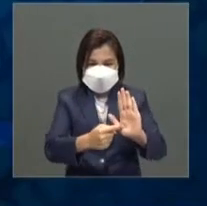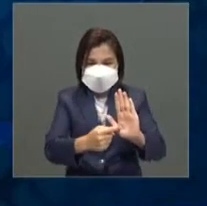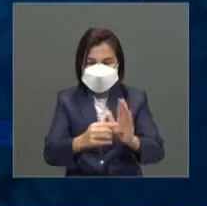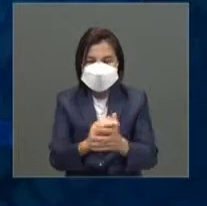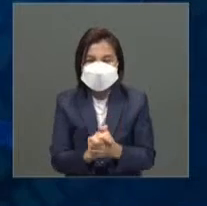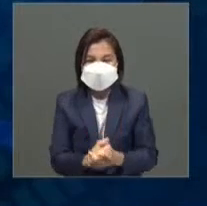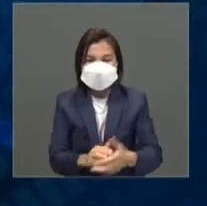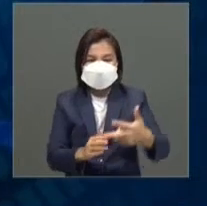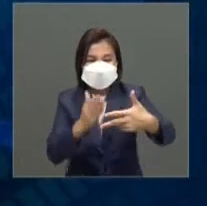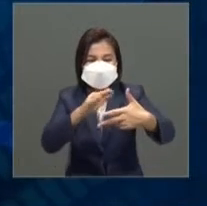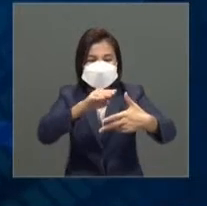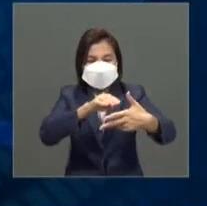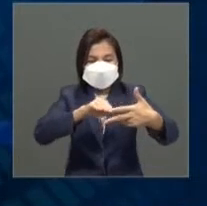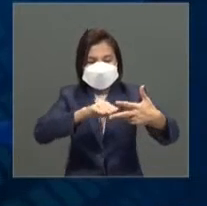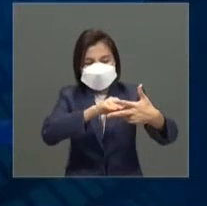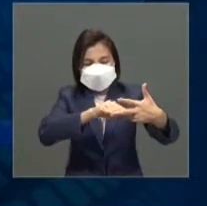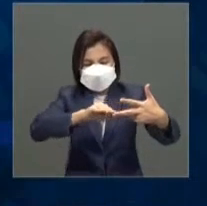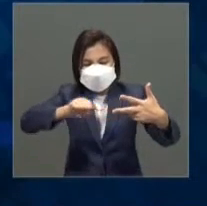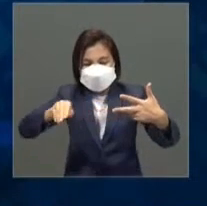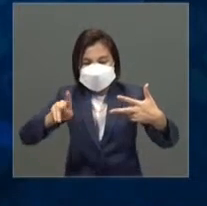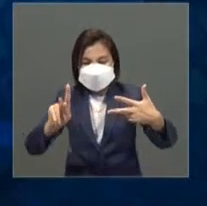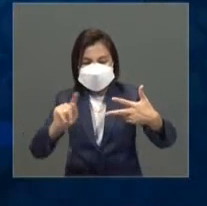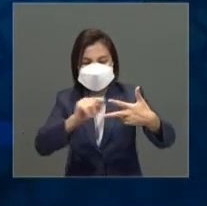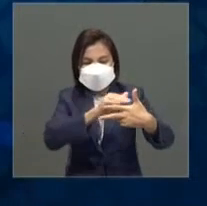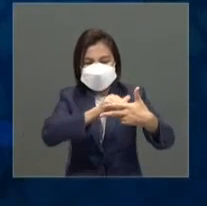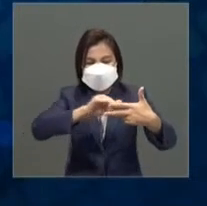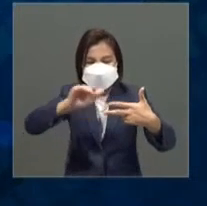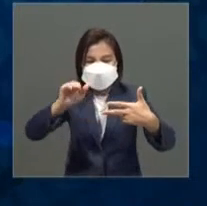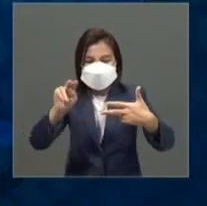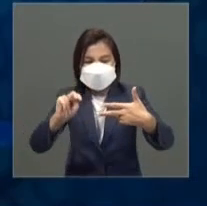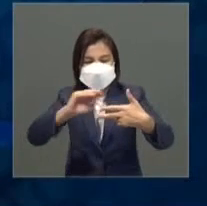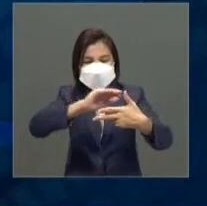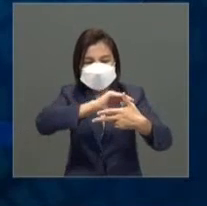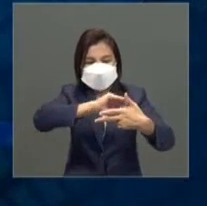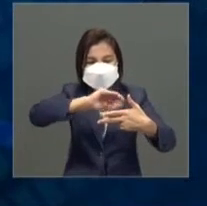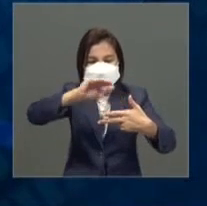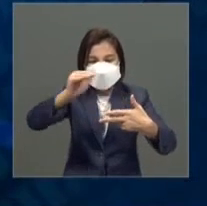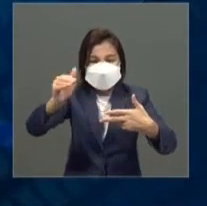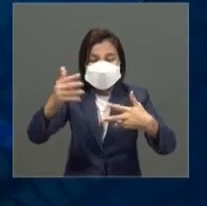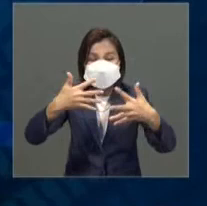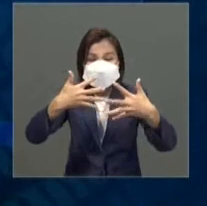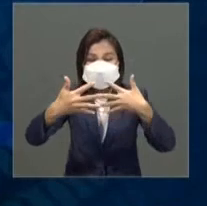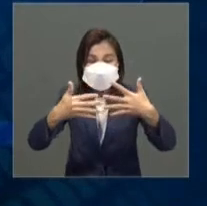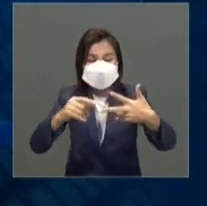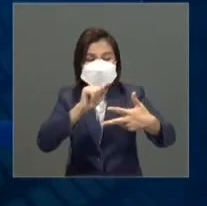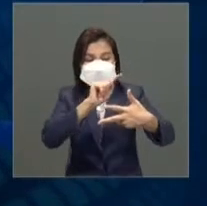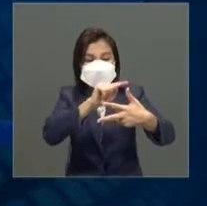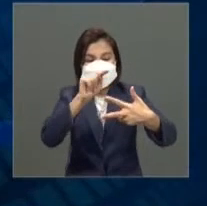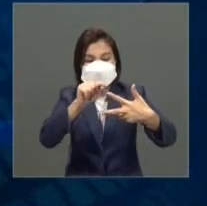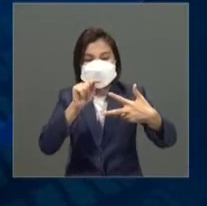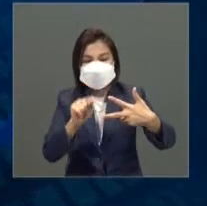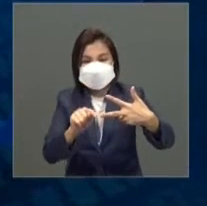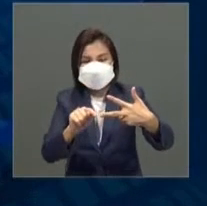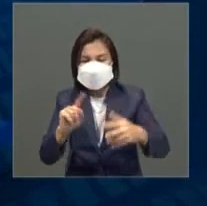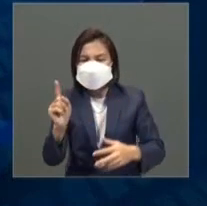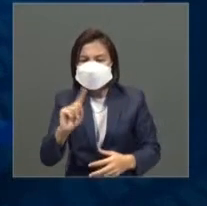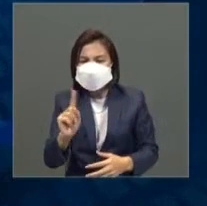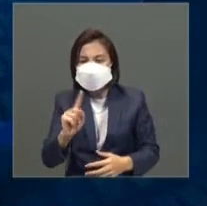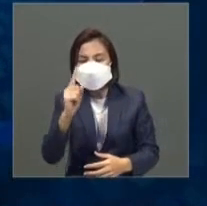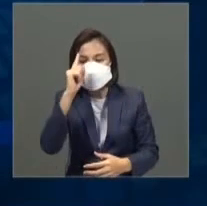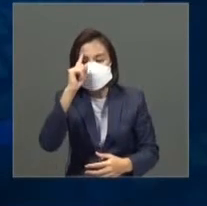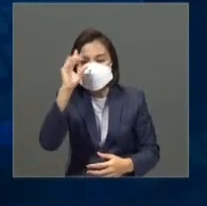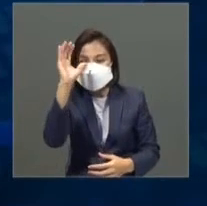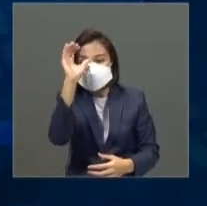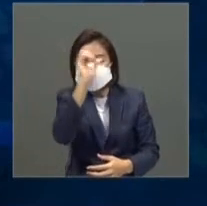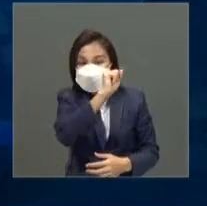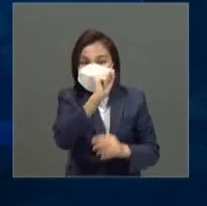3เส้นนี้เส้นเขียวเส้นน้ำเงินแล้วก็เส้นสีเทาที่เกิดขึ้นข้างบนนี้เกิดขึ้นจากการคาดการณ์